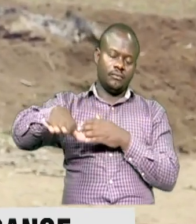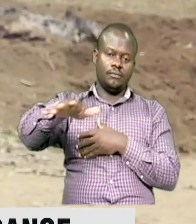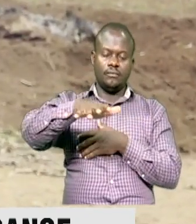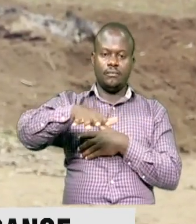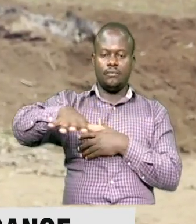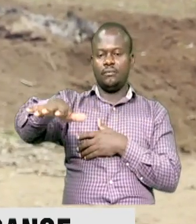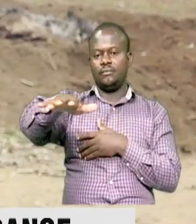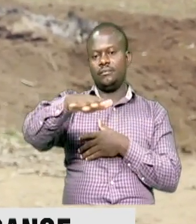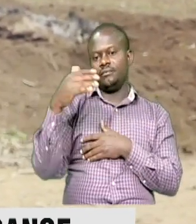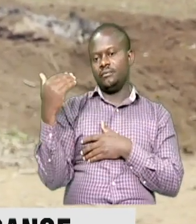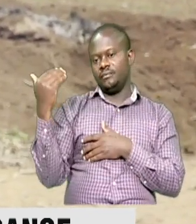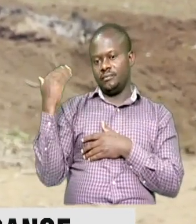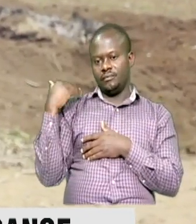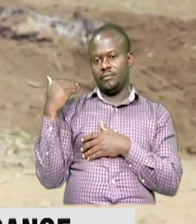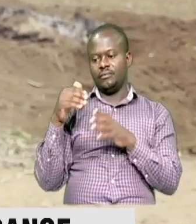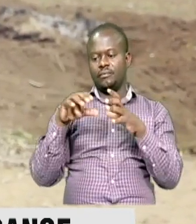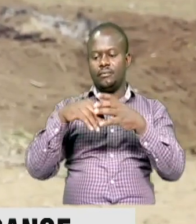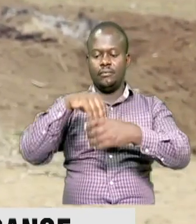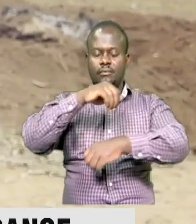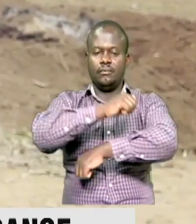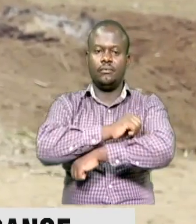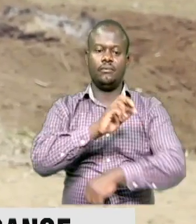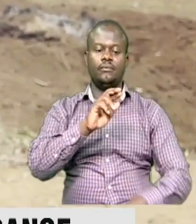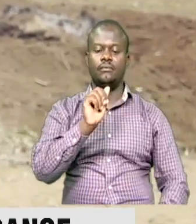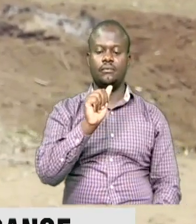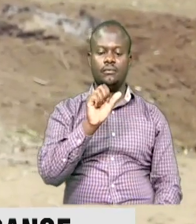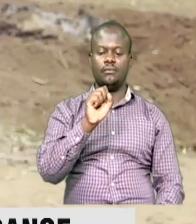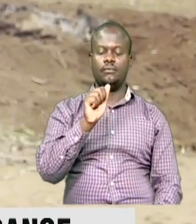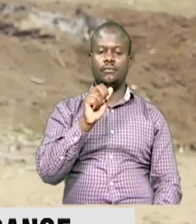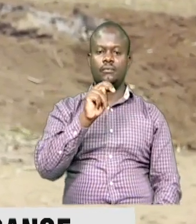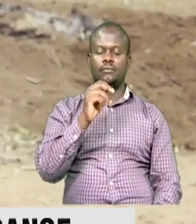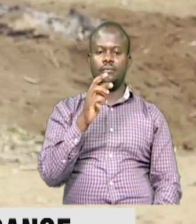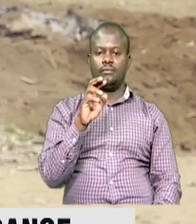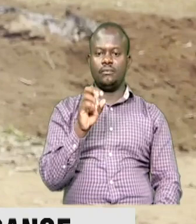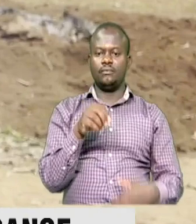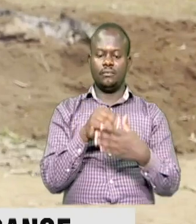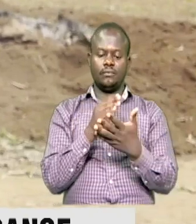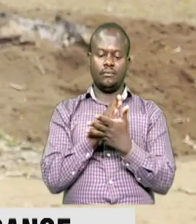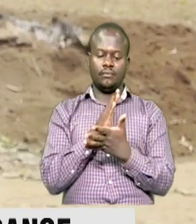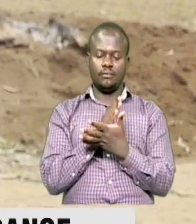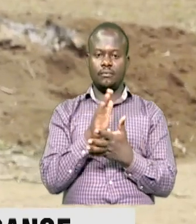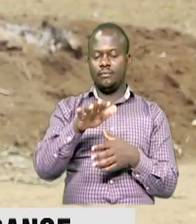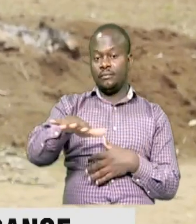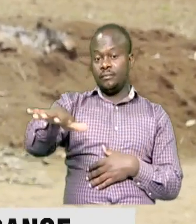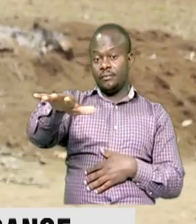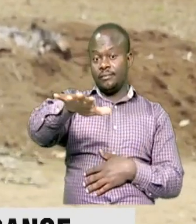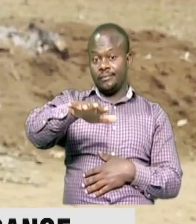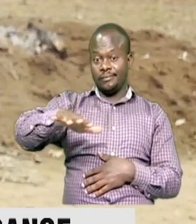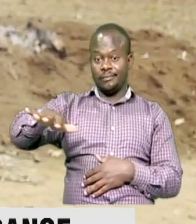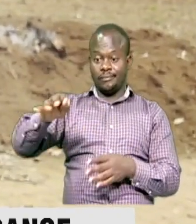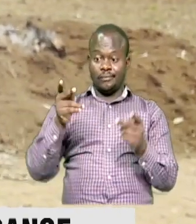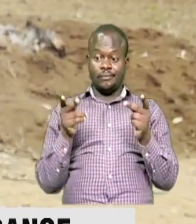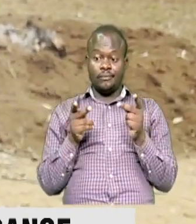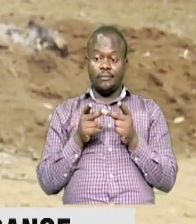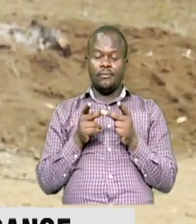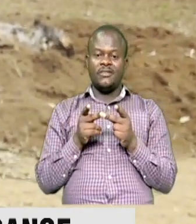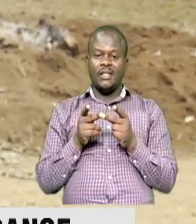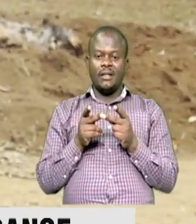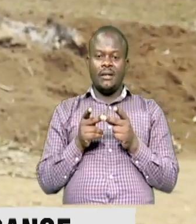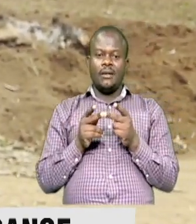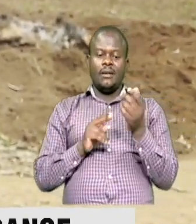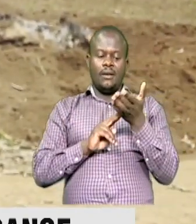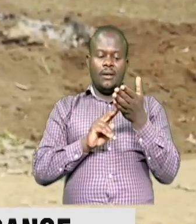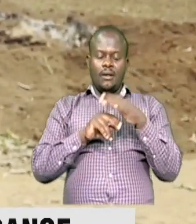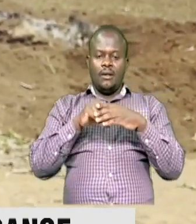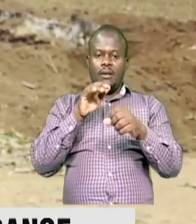inyuma ya groupe scolaire irasaniro mu byukuri rero iki kibuga ni kibuga twakoreshaga